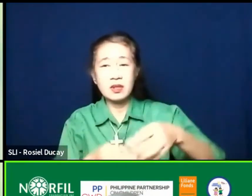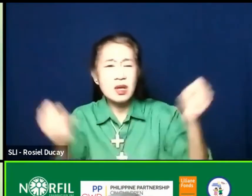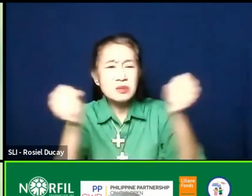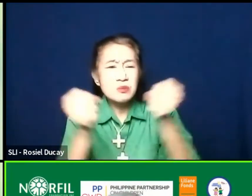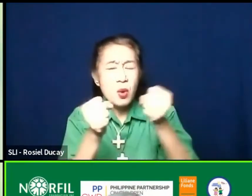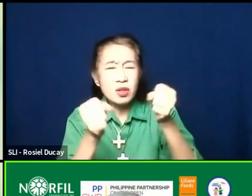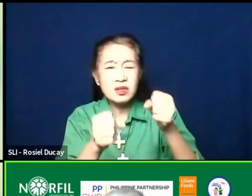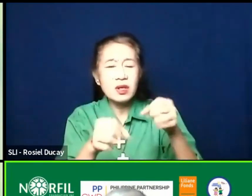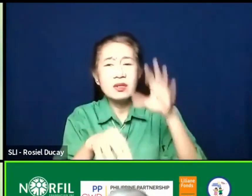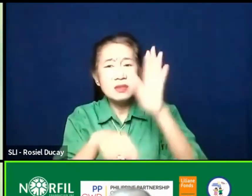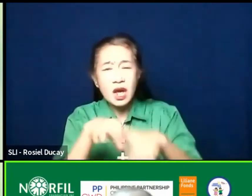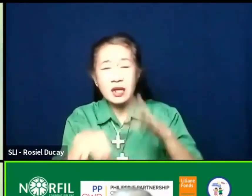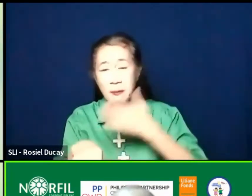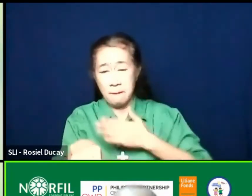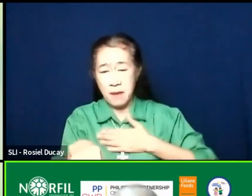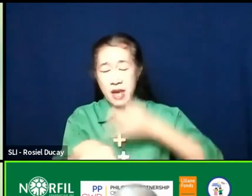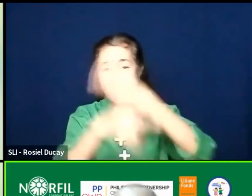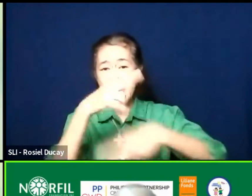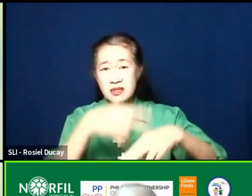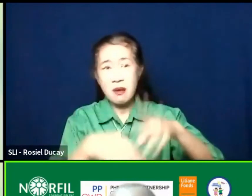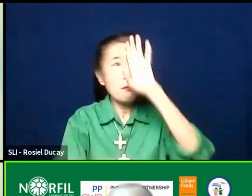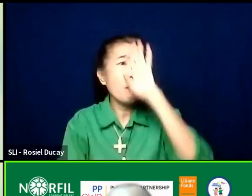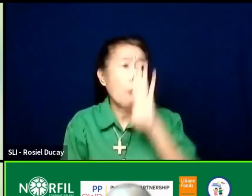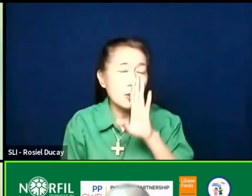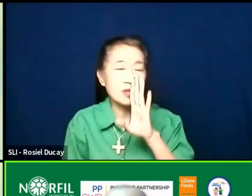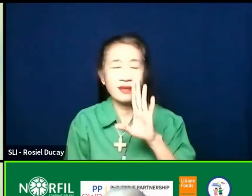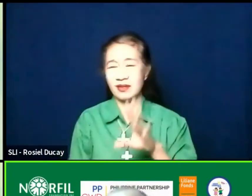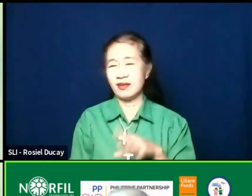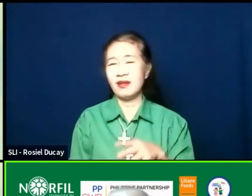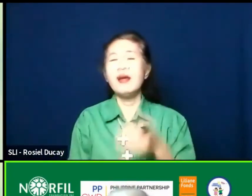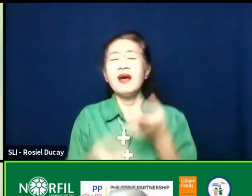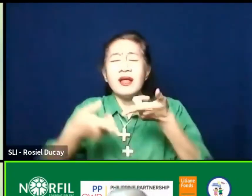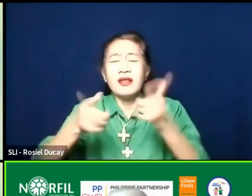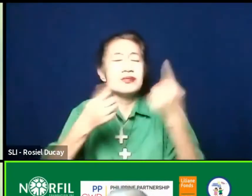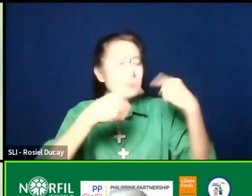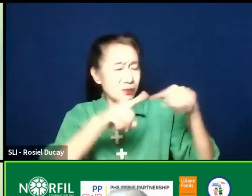ko, nabasag na. Di ba? So doon tayo sa mga doon tayo sa